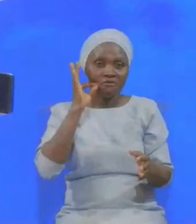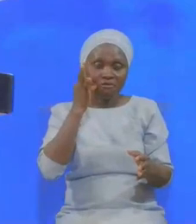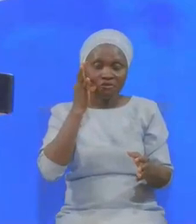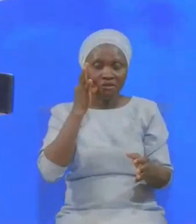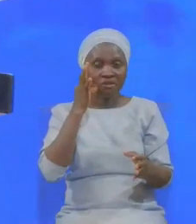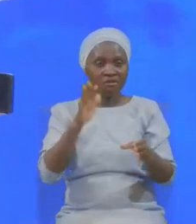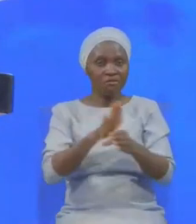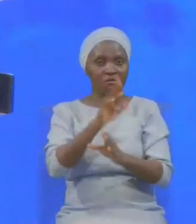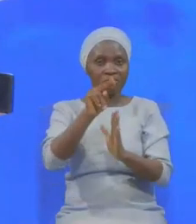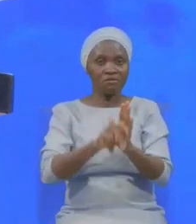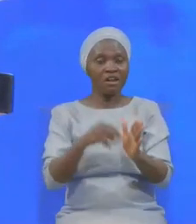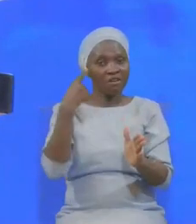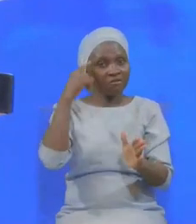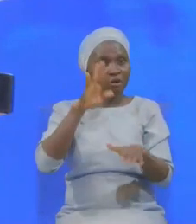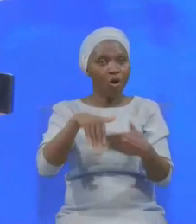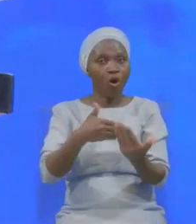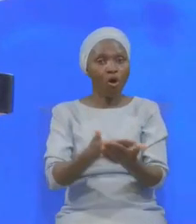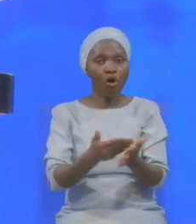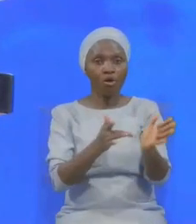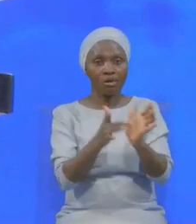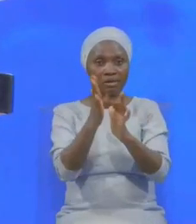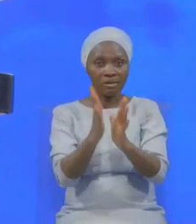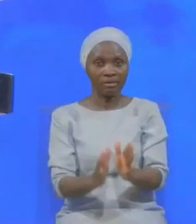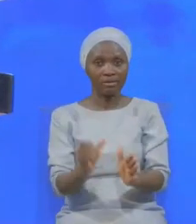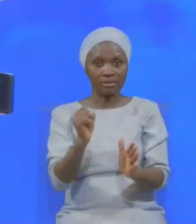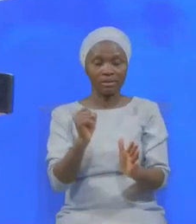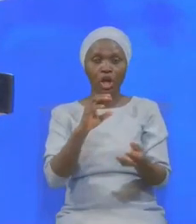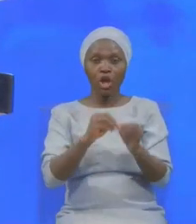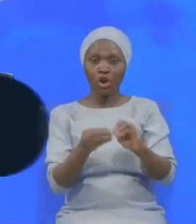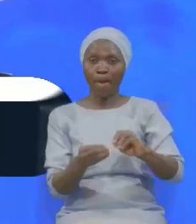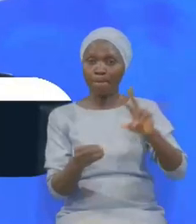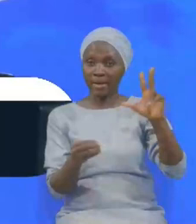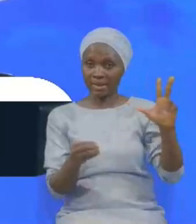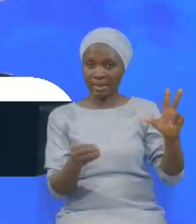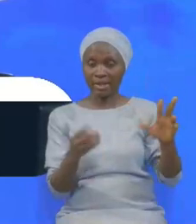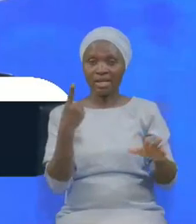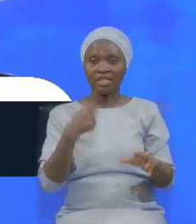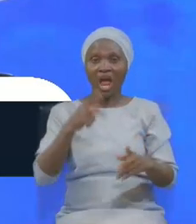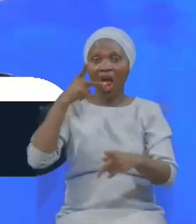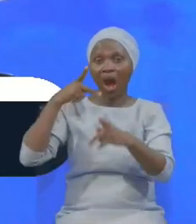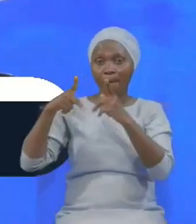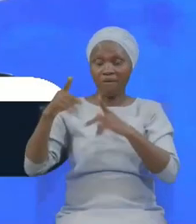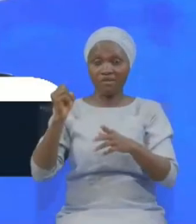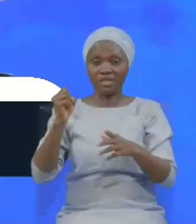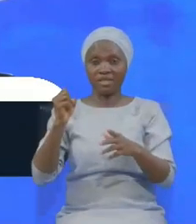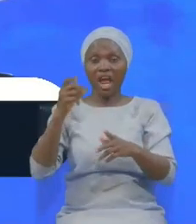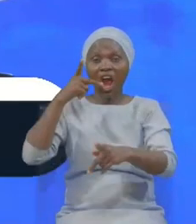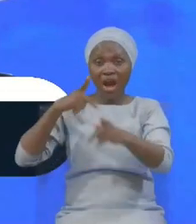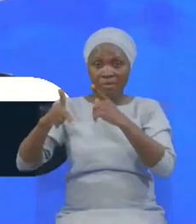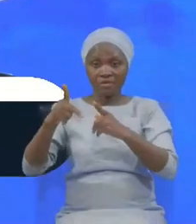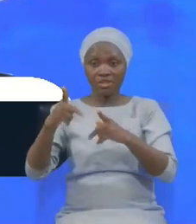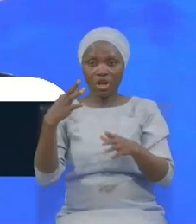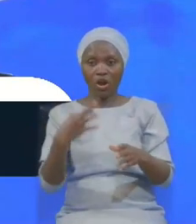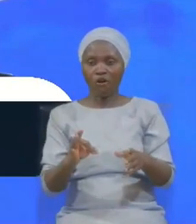la fécondité pour tous les saints. Numéro 3, la prophétie de la plénitude avec